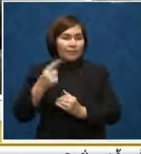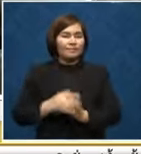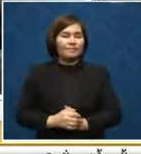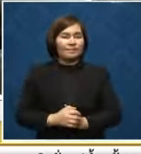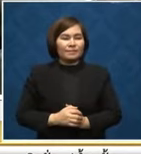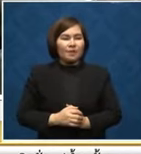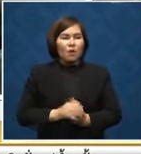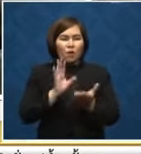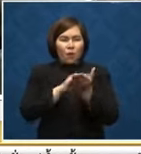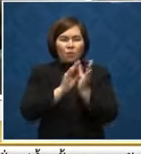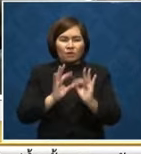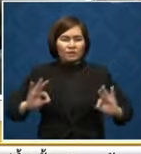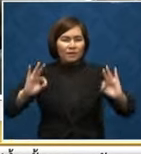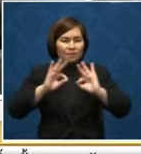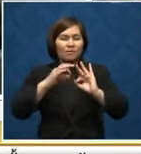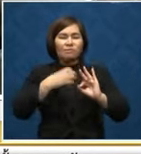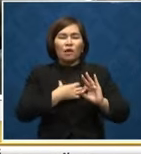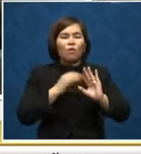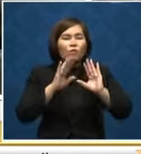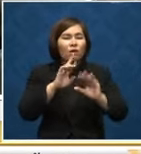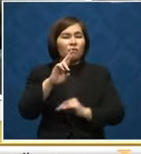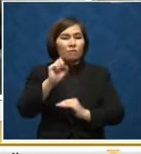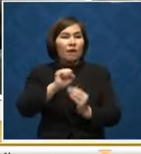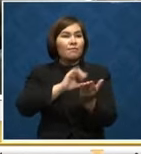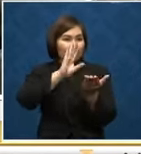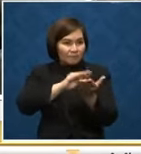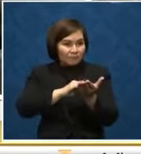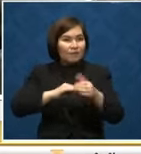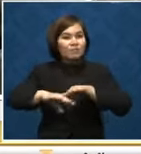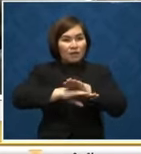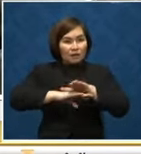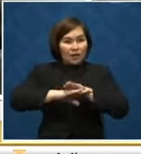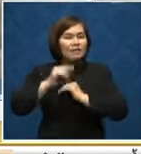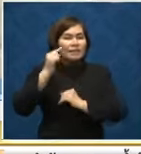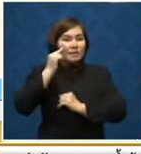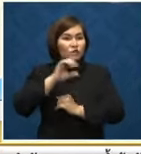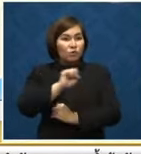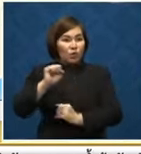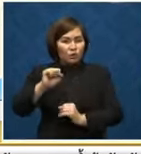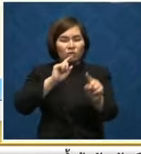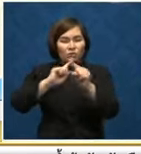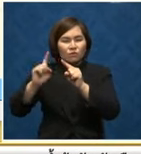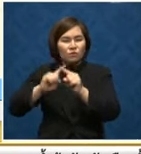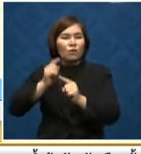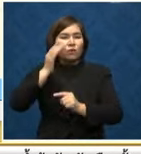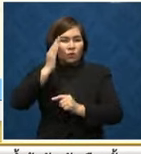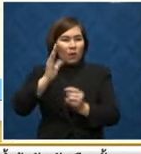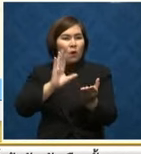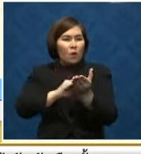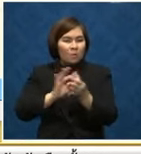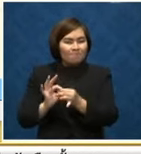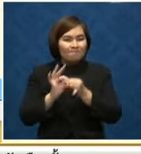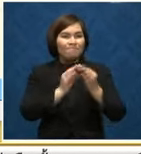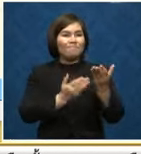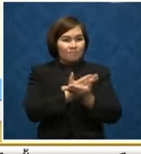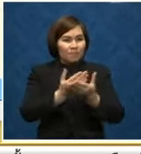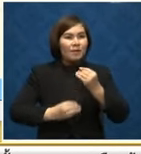าแห่งนี้ต้องบันทึกไว้และก็เป็นเรื่องจริงที่ผมเชื่อว่าเพื่อนสมาชิกก็จะหยิบยกข้อมูลตรงนี้ครับที่จะมาใช้ประกอบการพิจารณ